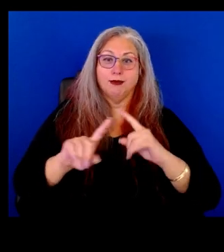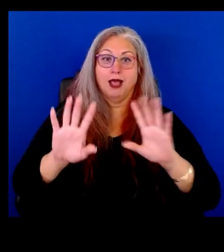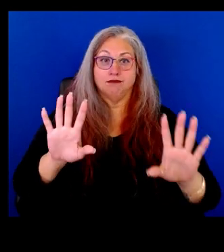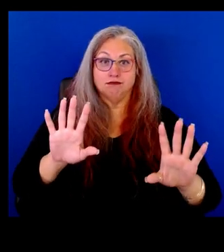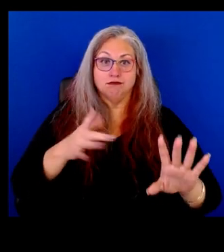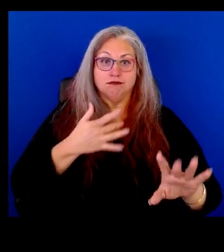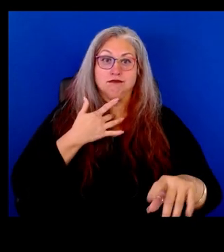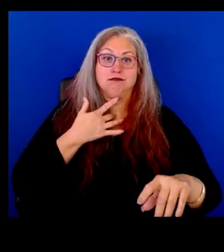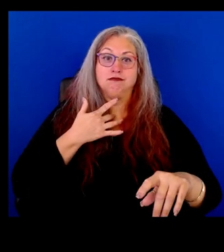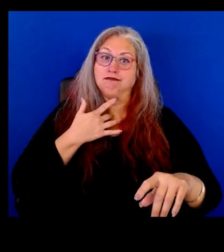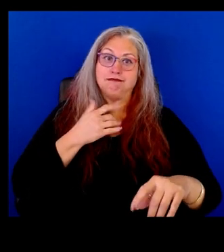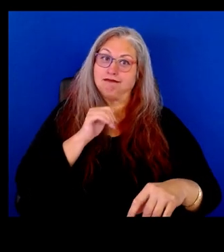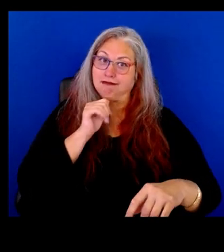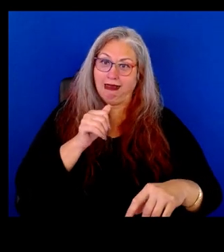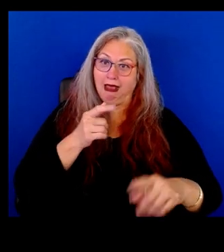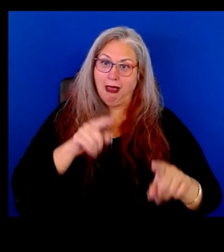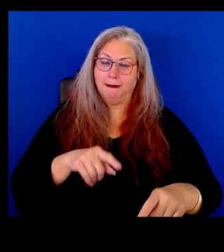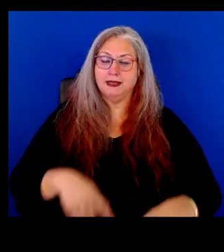that was not the case.